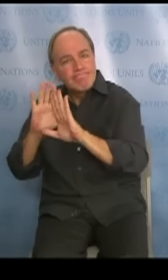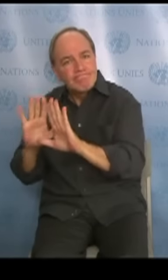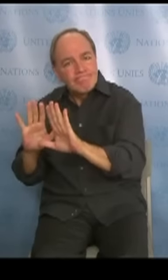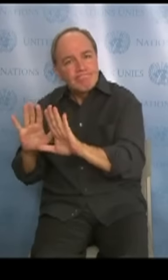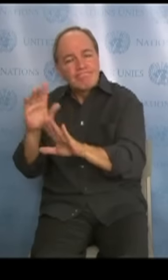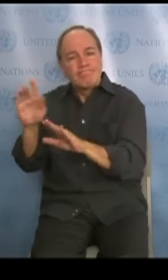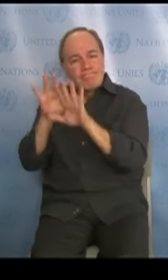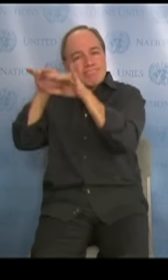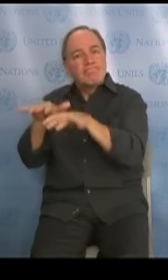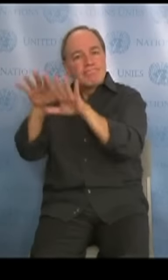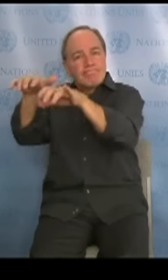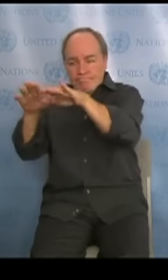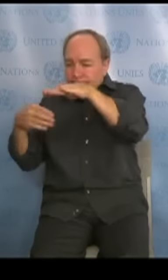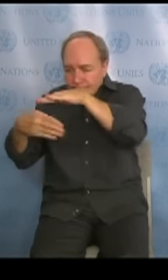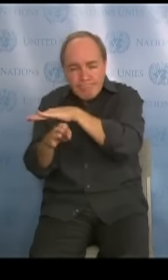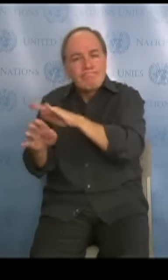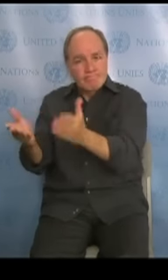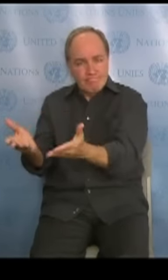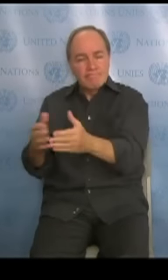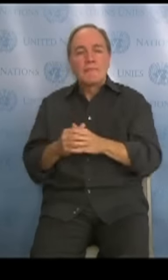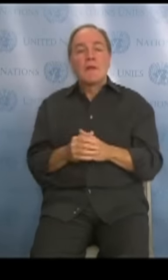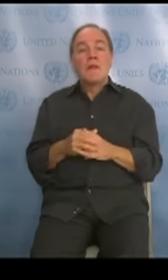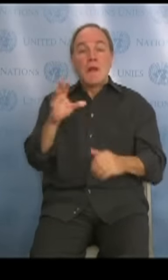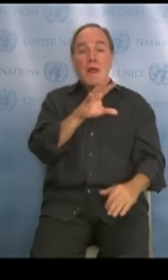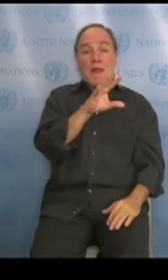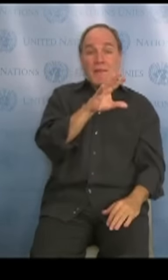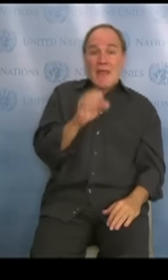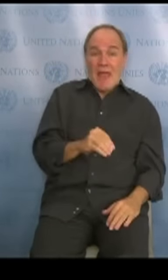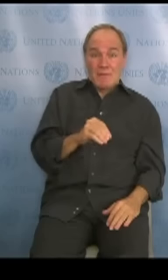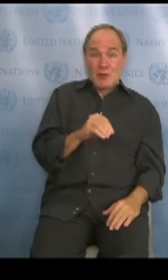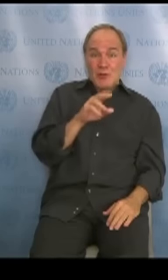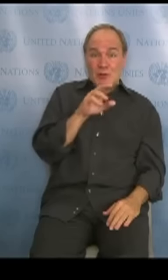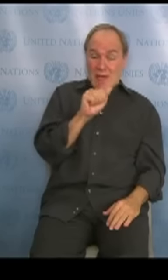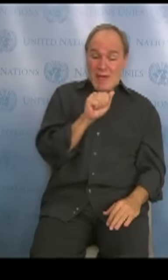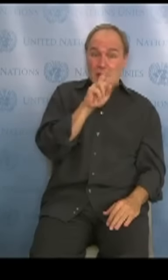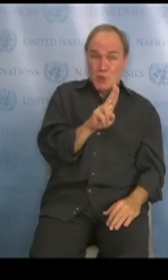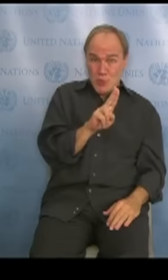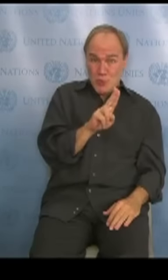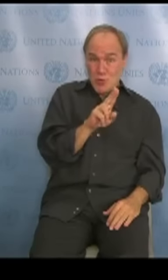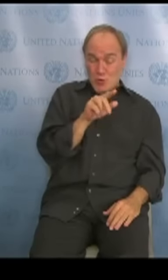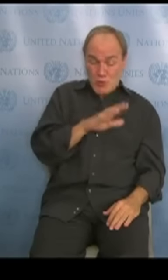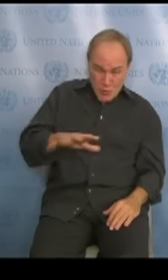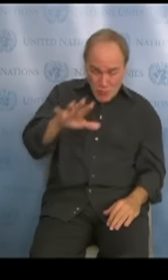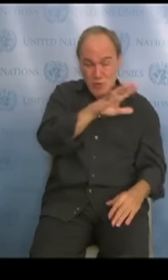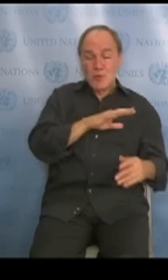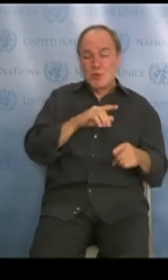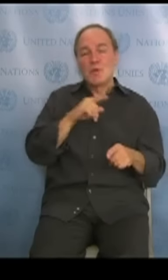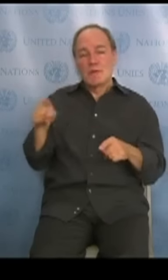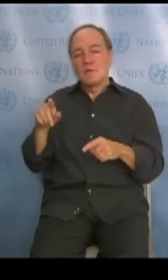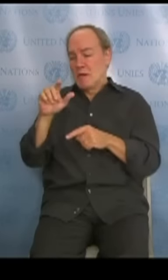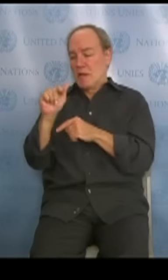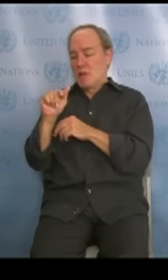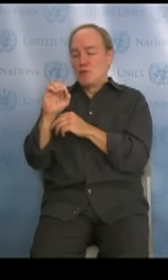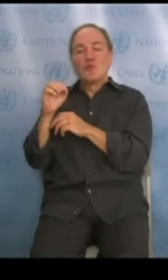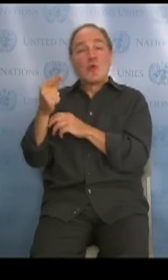le Togo ont convenu d'organiser en 2016 un sommet extraordinaire de la conférence des chefs d'État et